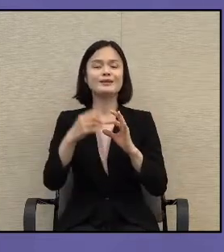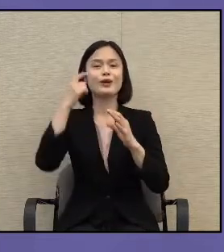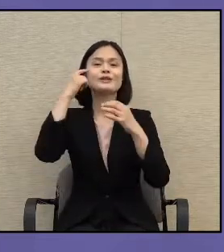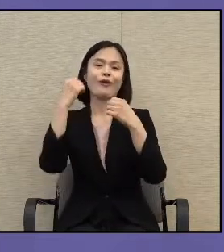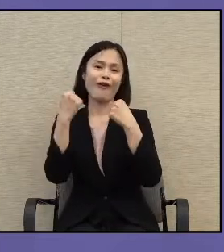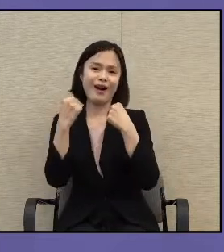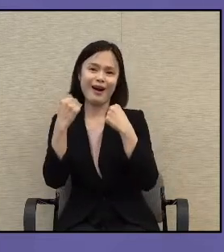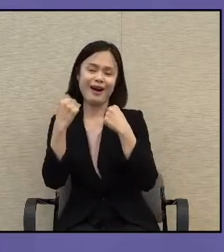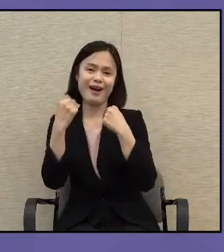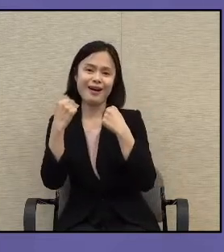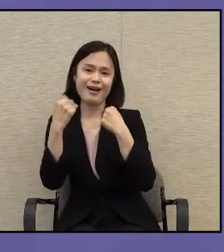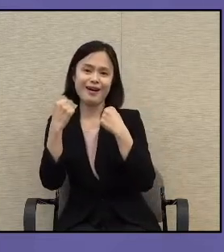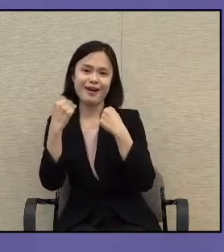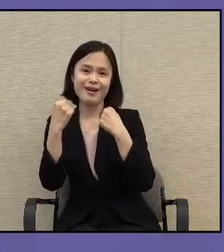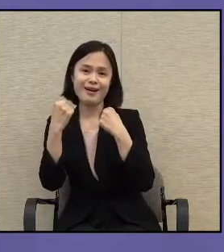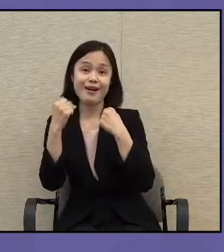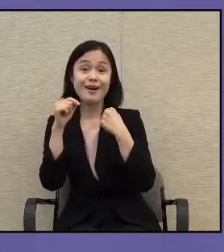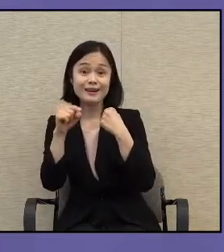어떤